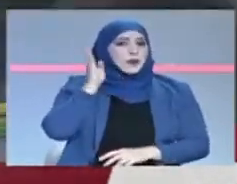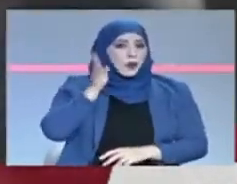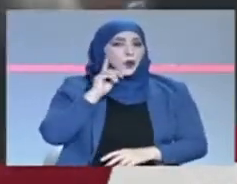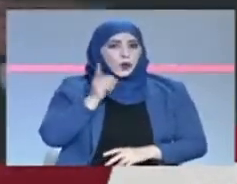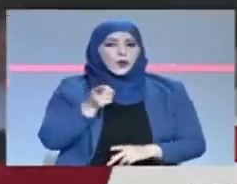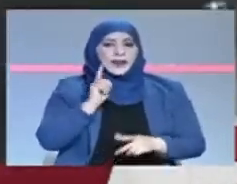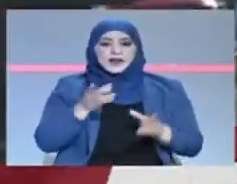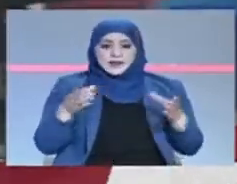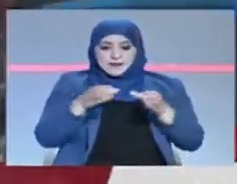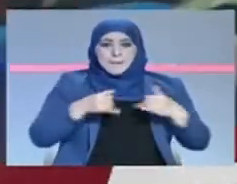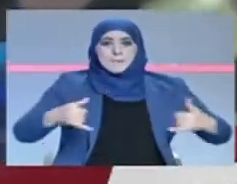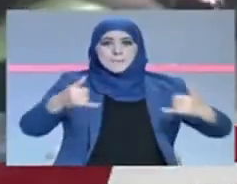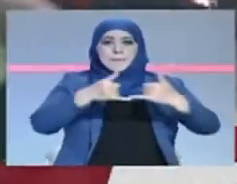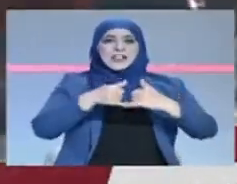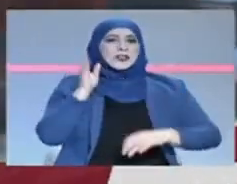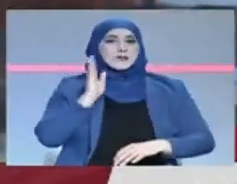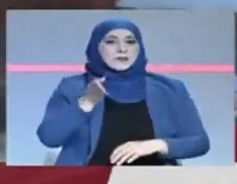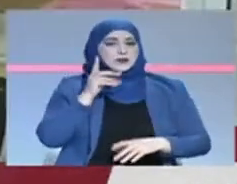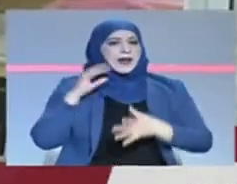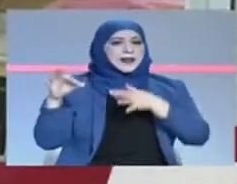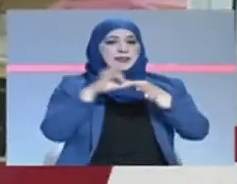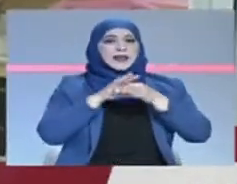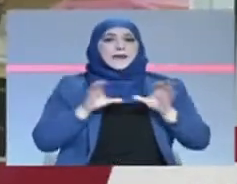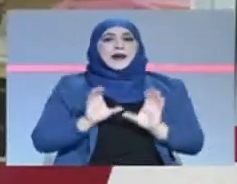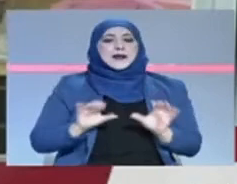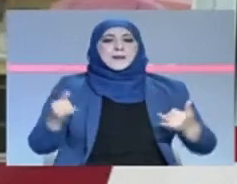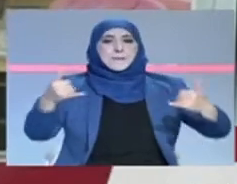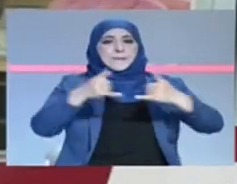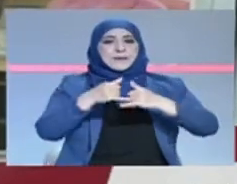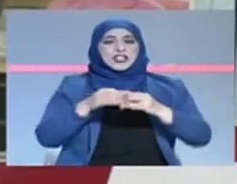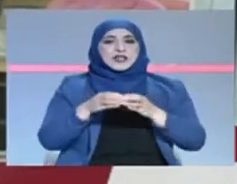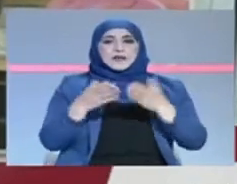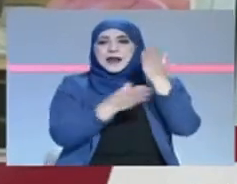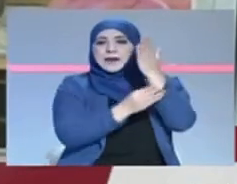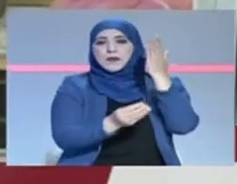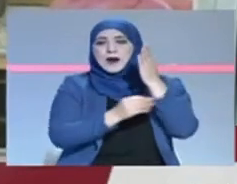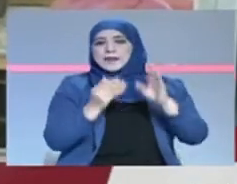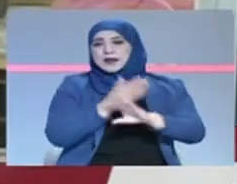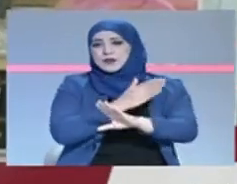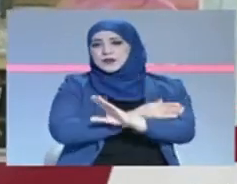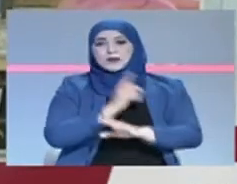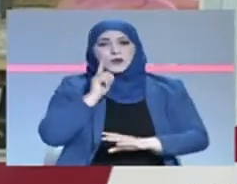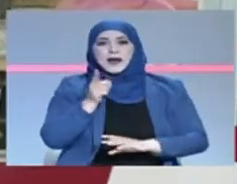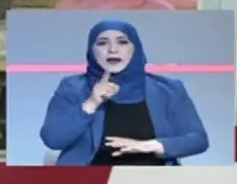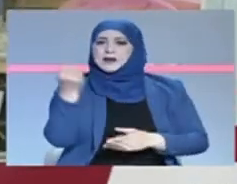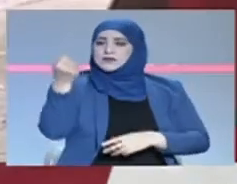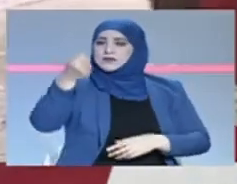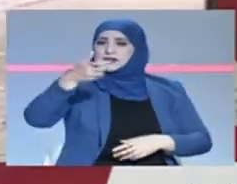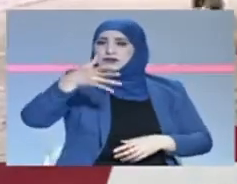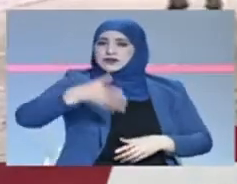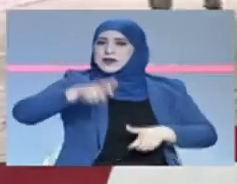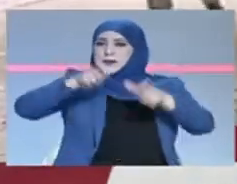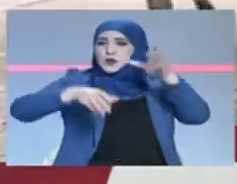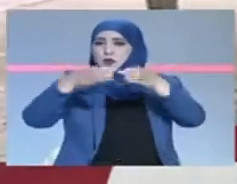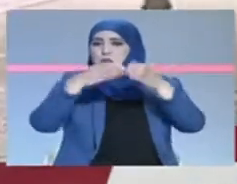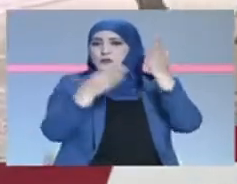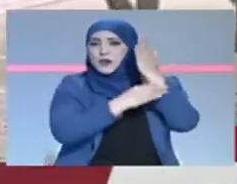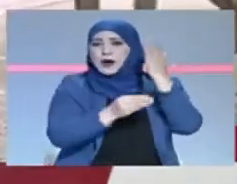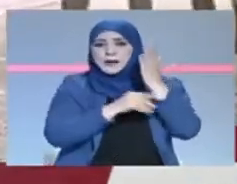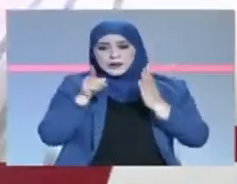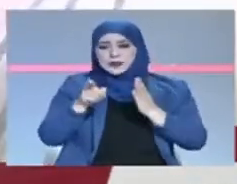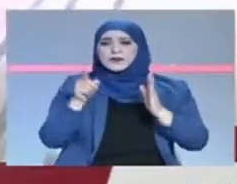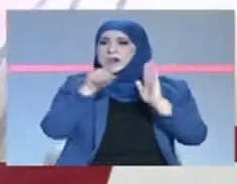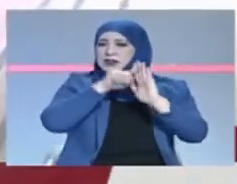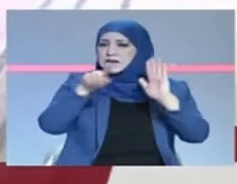سلطها مجلس التأديب التابع لمجلس الهيئة الوطنية للمحامين مؤخرا على عدد من منظوريه ممن